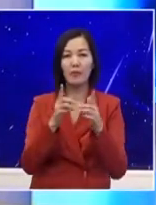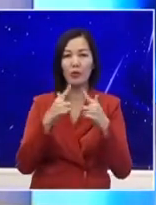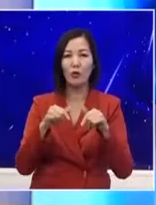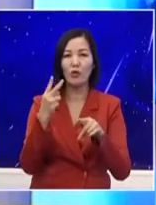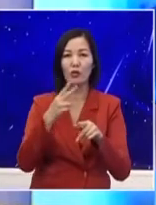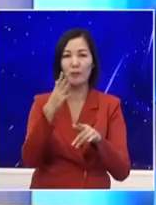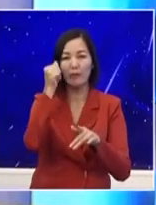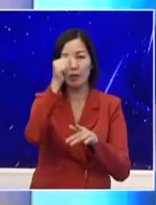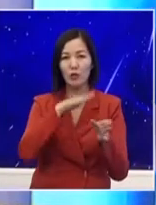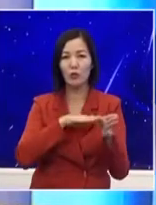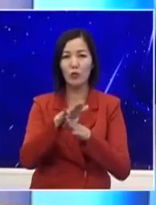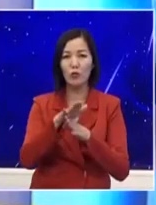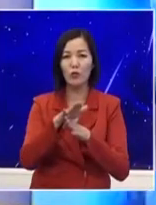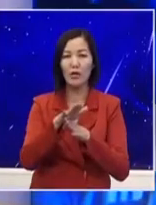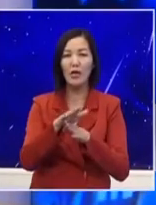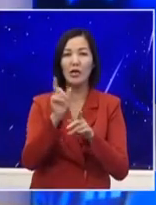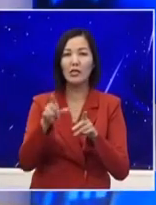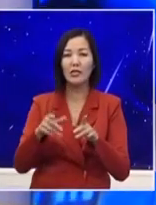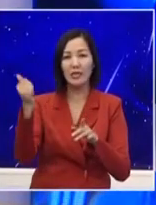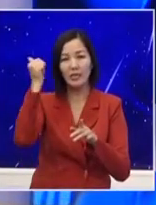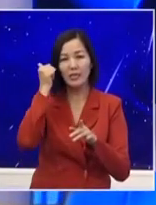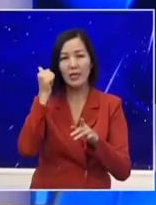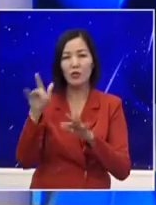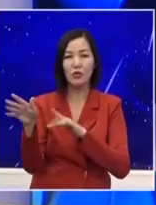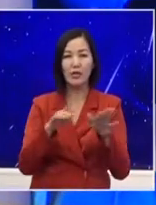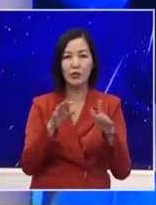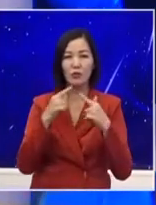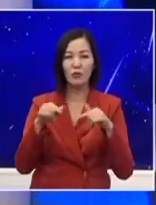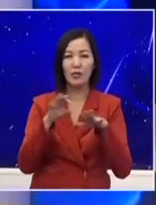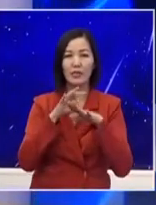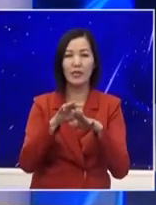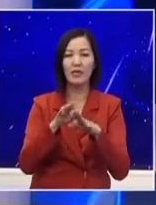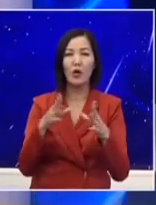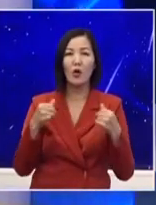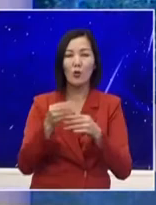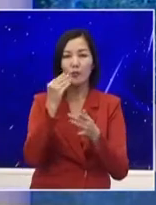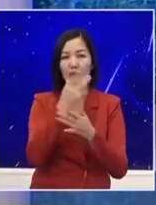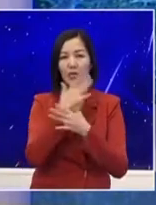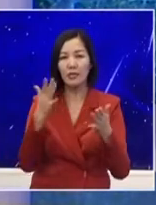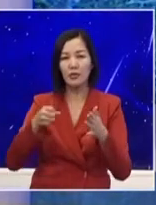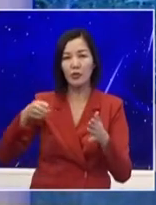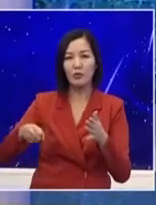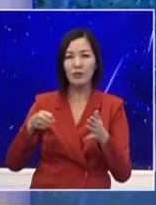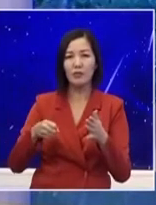комитеттің құрылғанына 25 жыл толуына орай сол жандарды еске алу шарасы ұйымдастырылды. Олардың